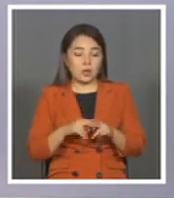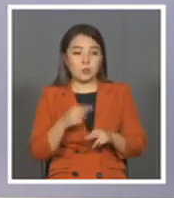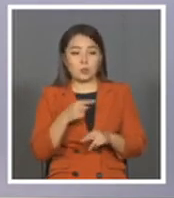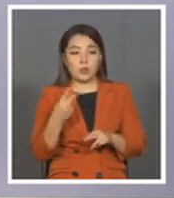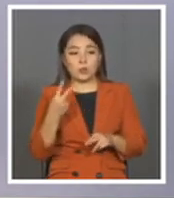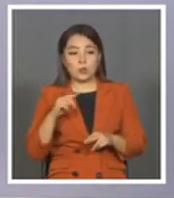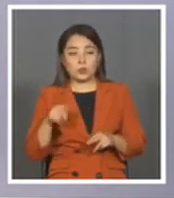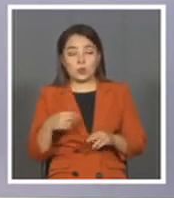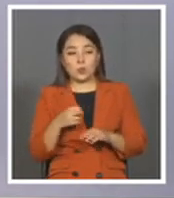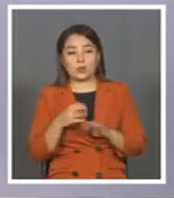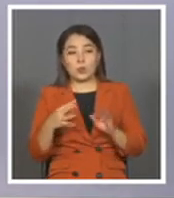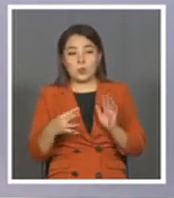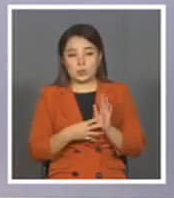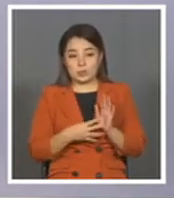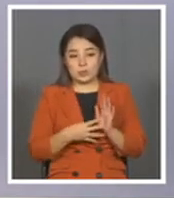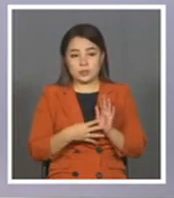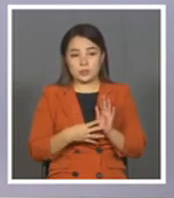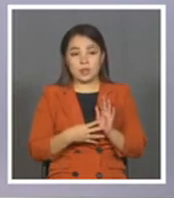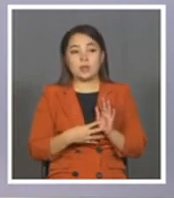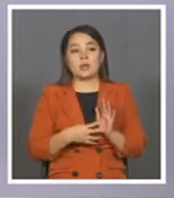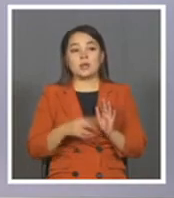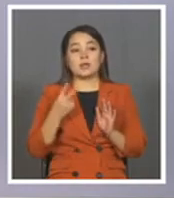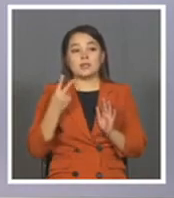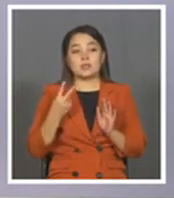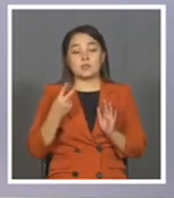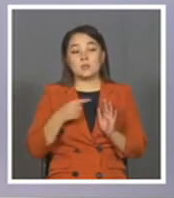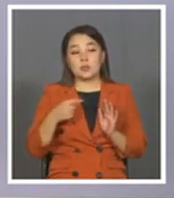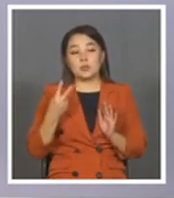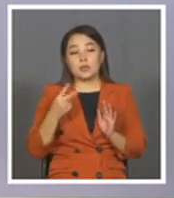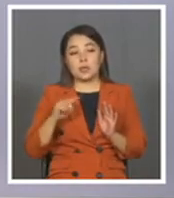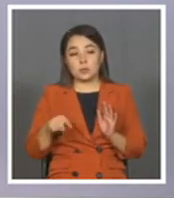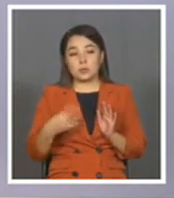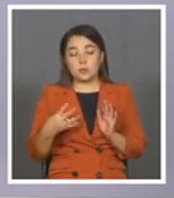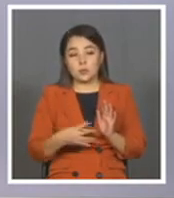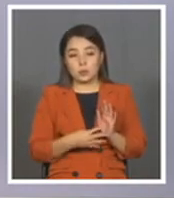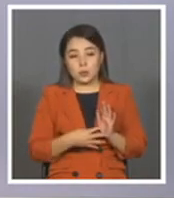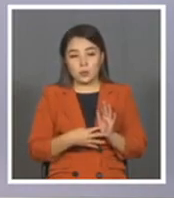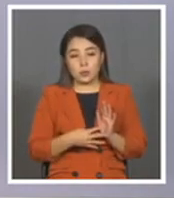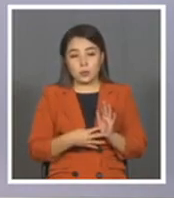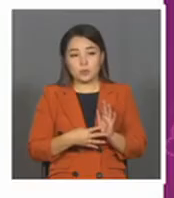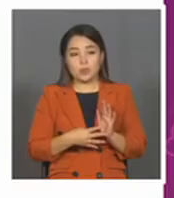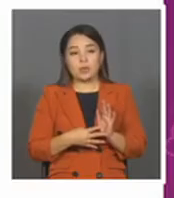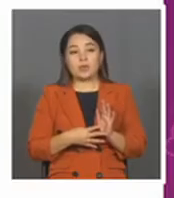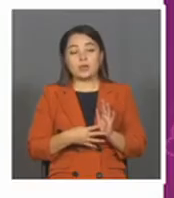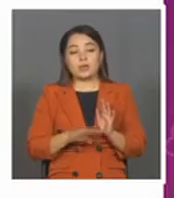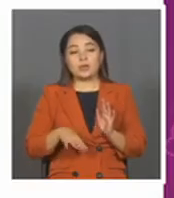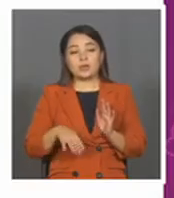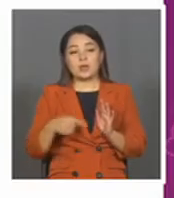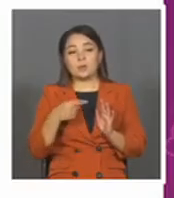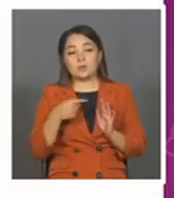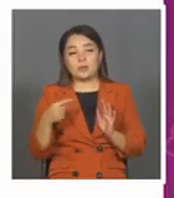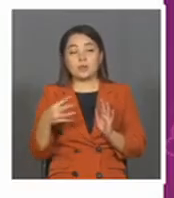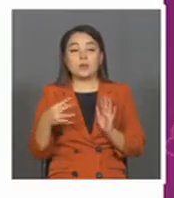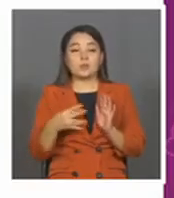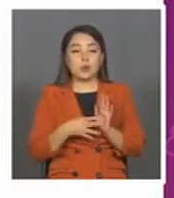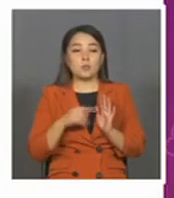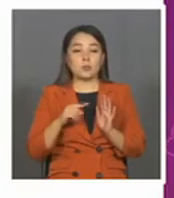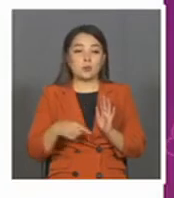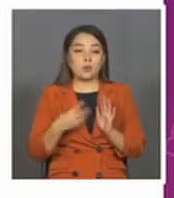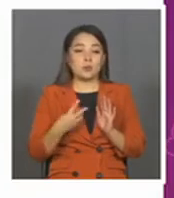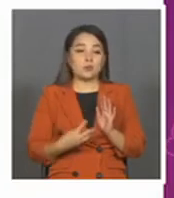минус 2,19, одан кейінгі сан минус 2,19, келесі сан